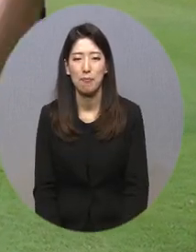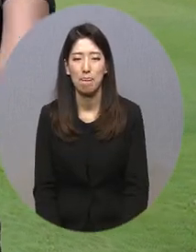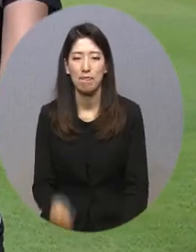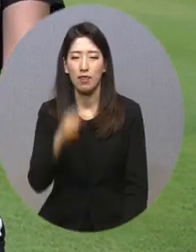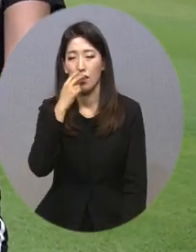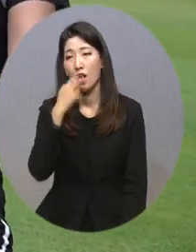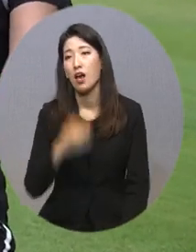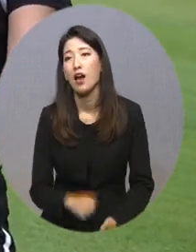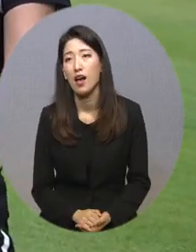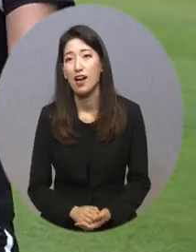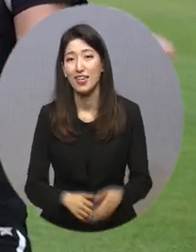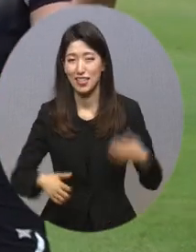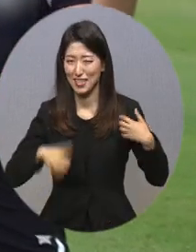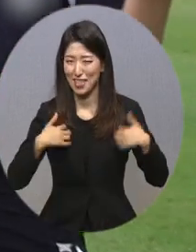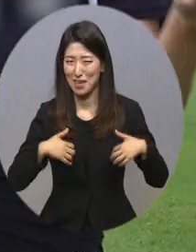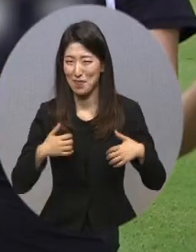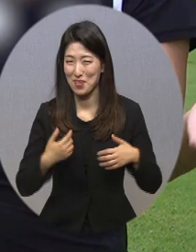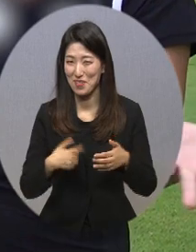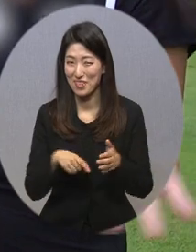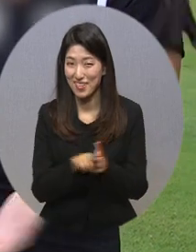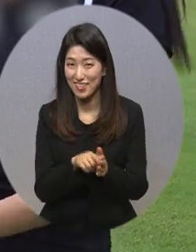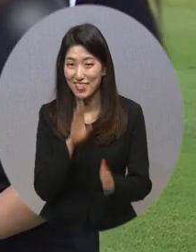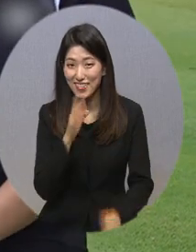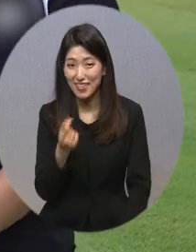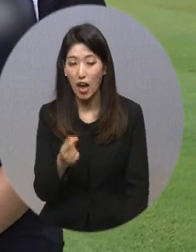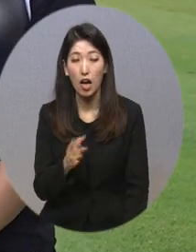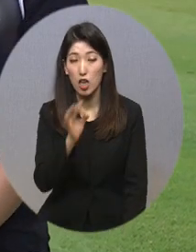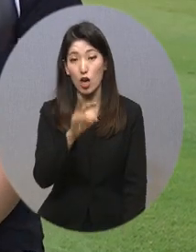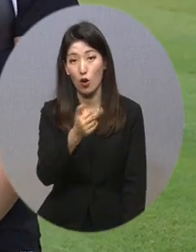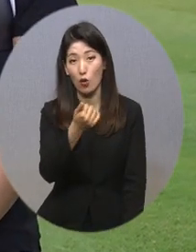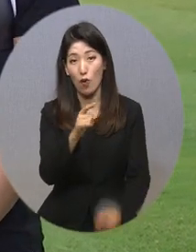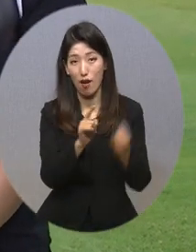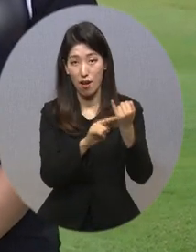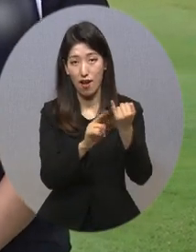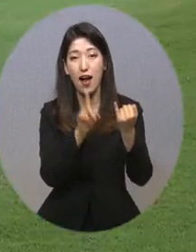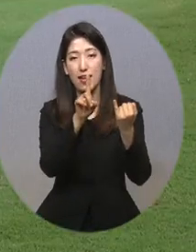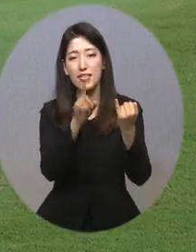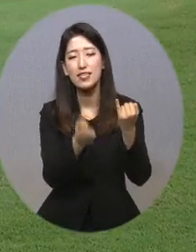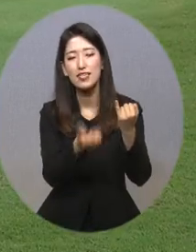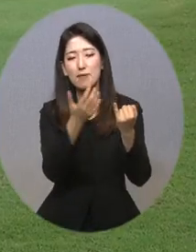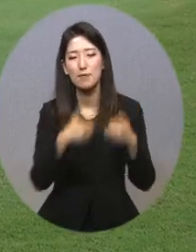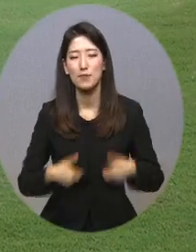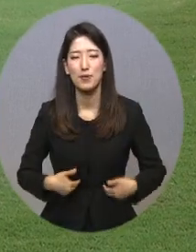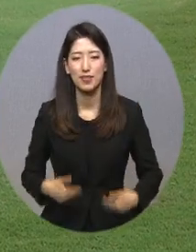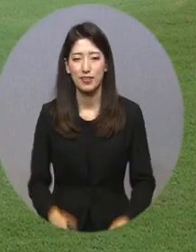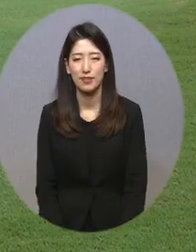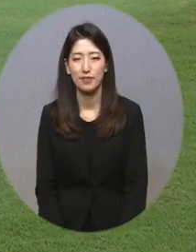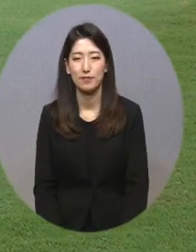빅재미를 위한 하영 인스타TV. 아니, 연말 1승 해야지. 빅재미를 위하여. 아, 너무 웃겨.